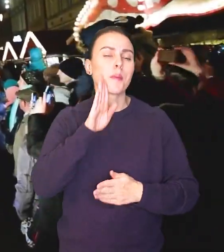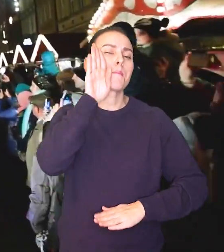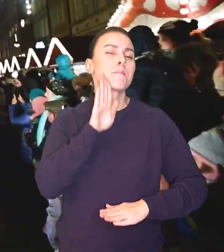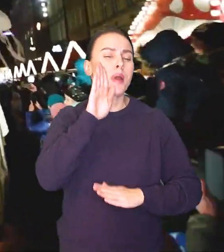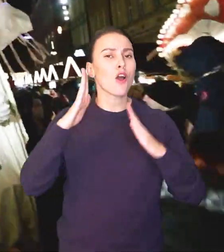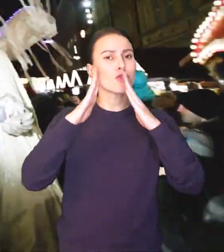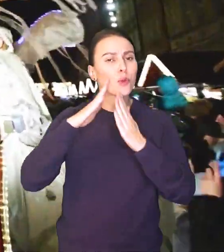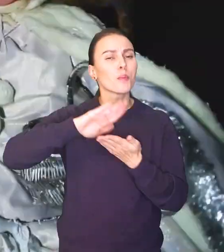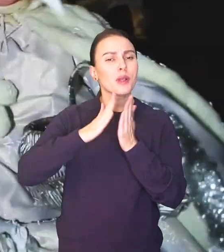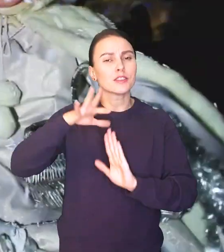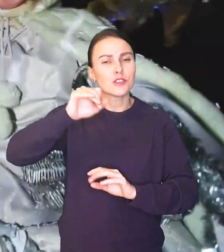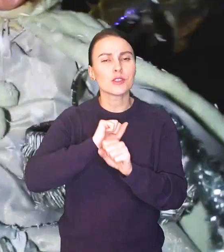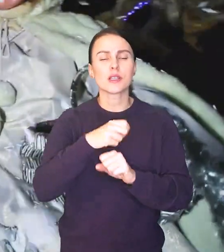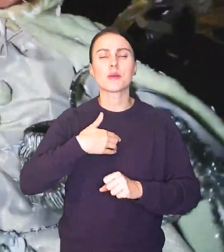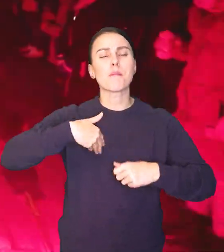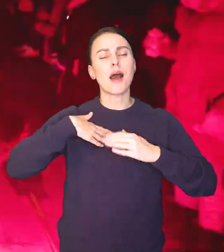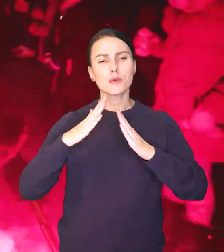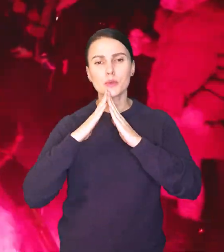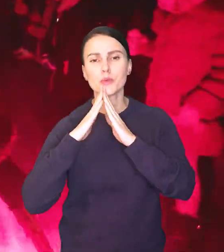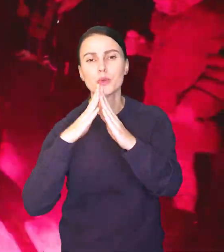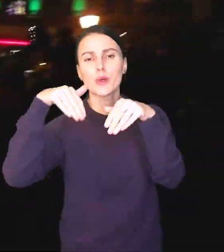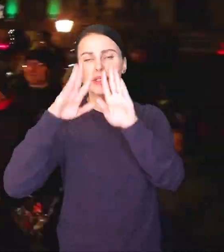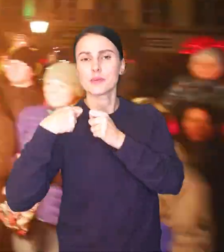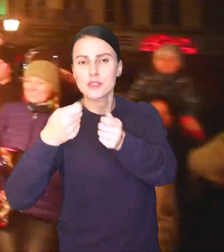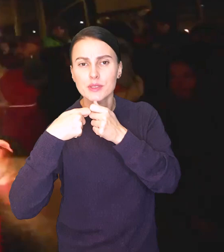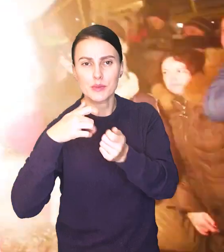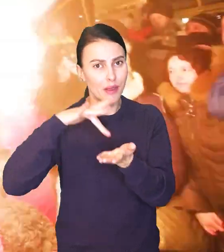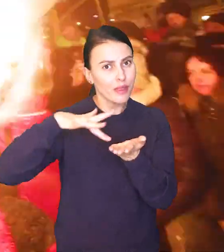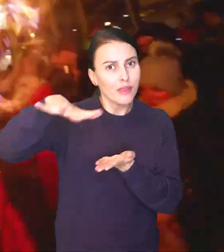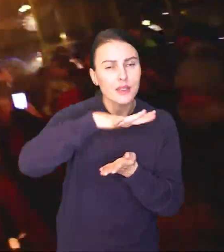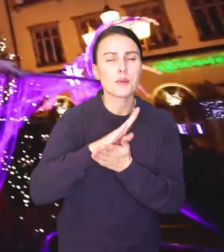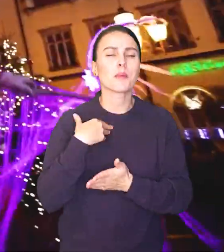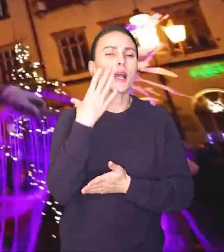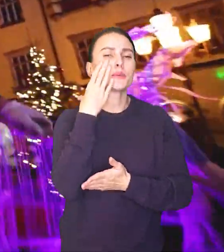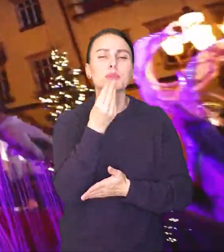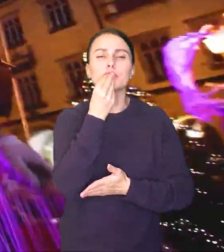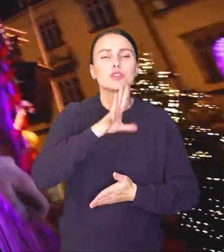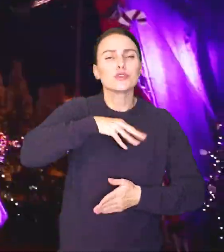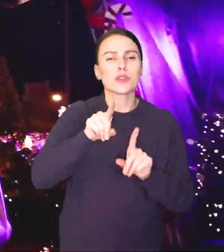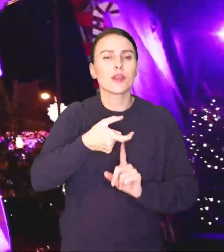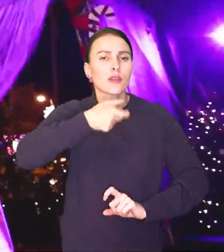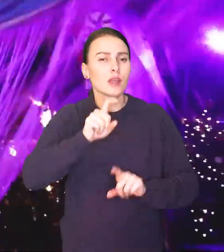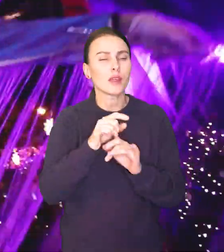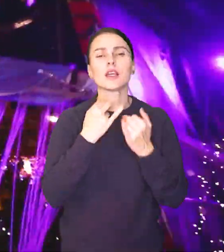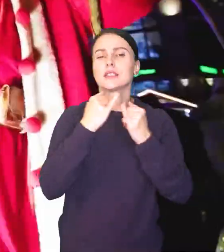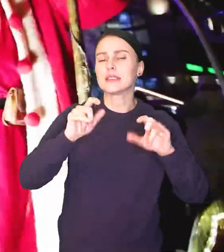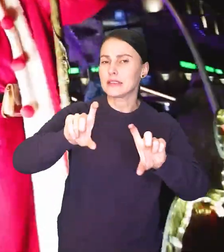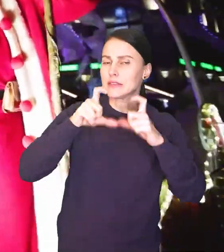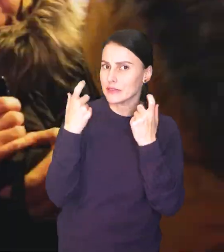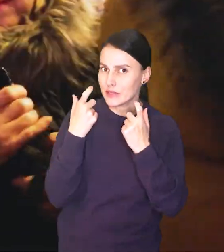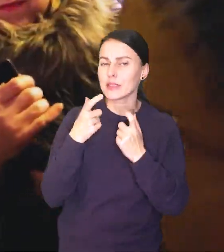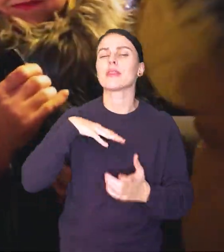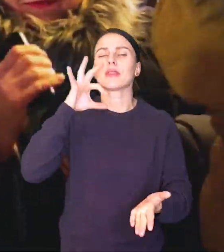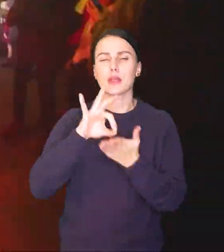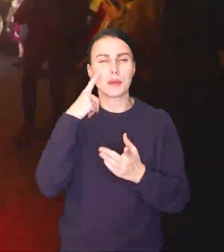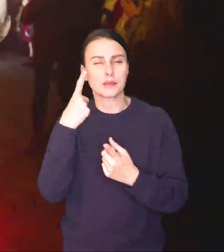domek na Placu Solnym, kolorowy stragan ciągnący się ulicami rynku, oryginalne świąteczne dania i napoje oraz mnóstwo innych atrakcji